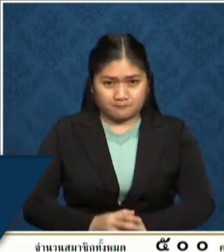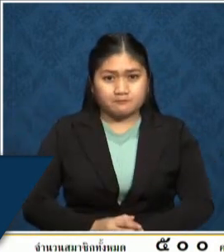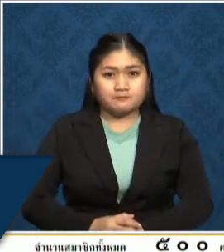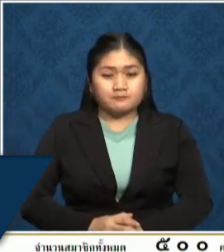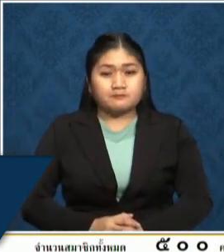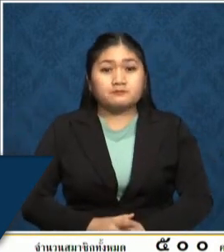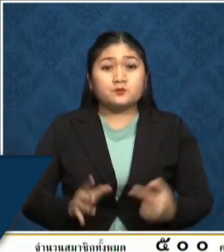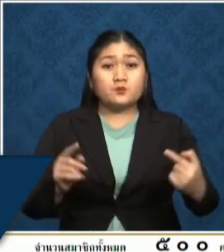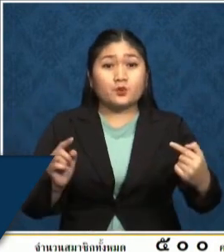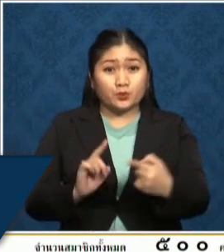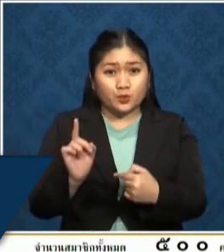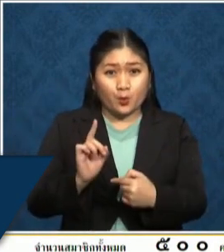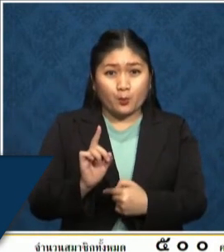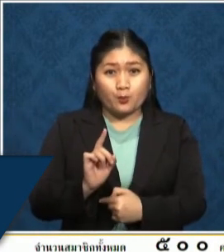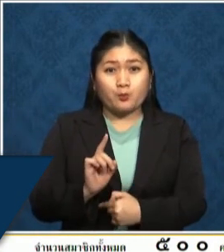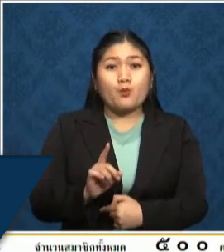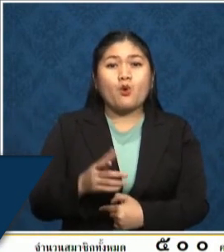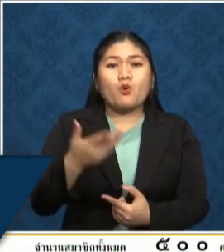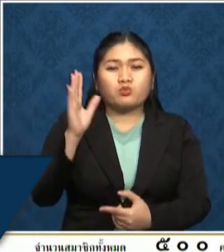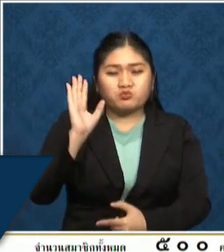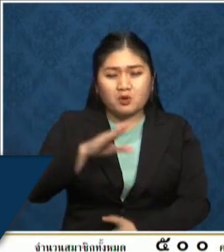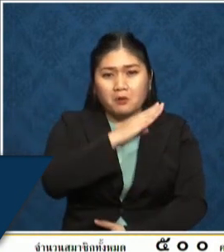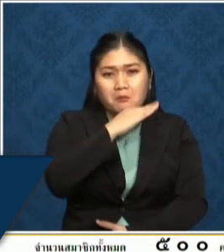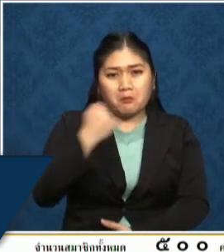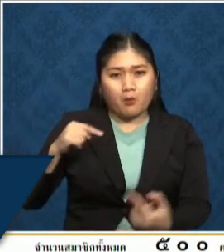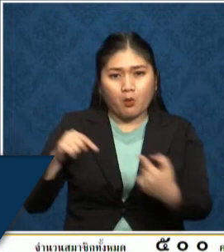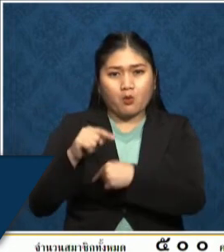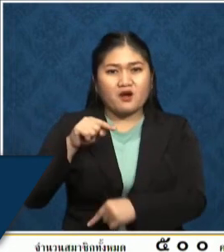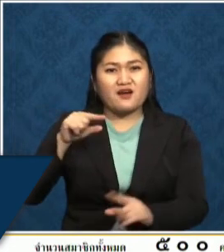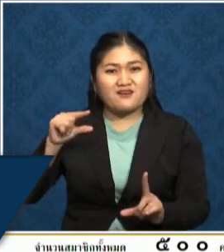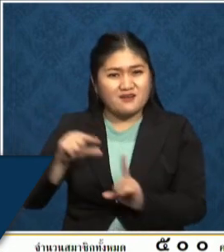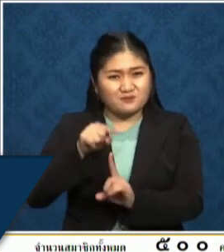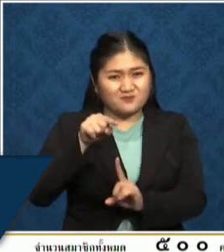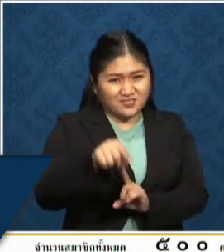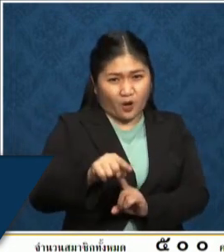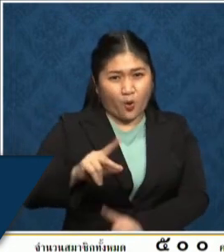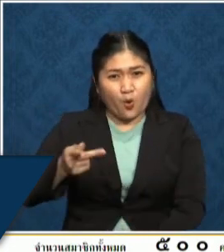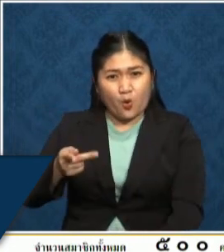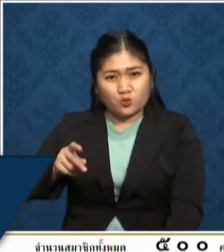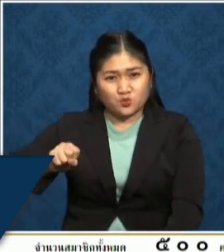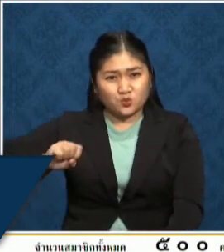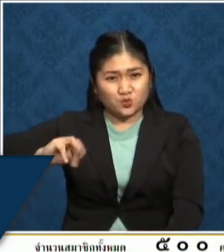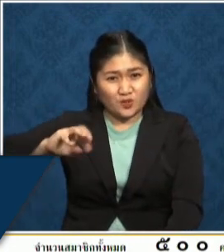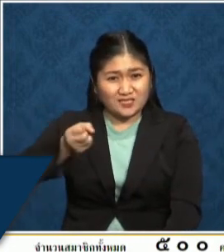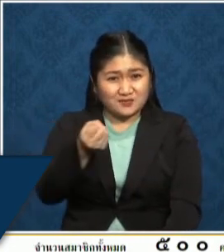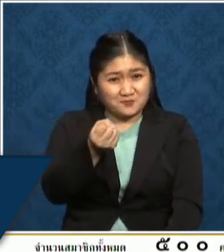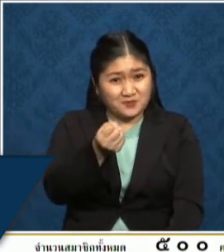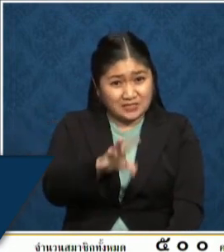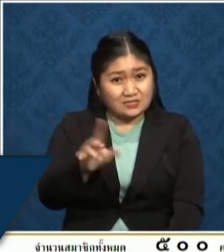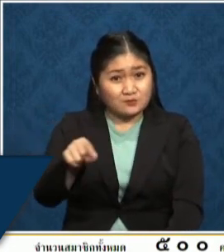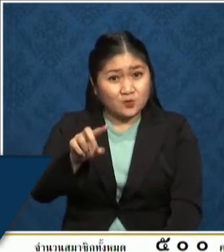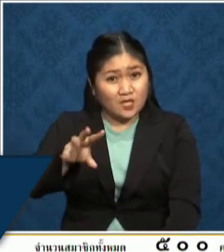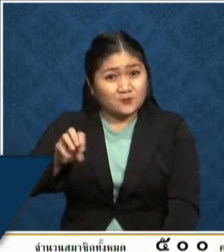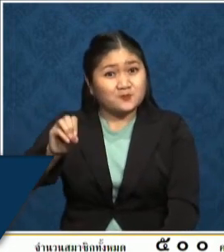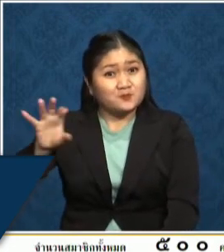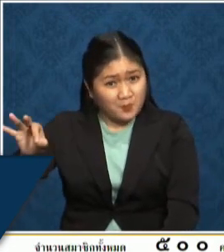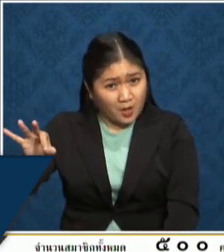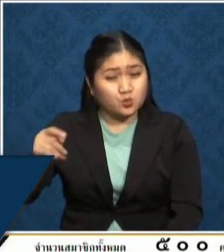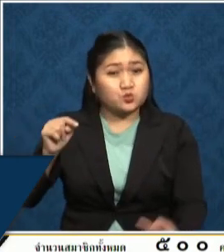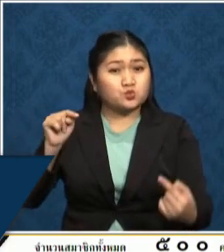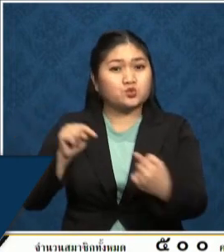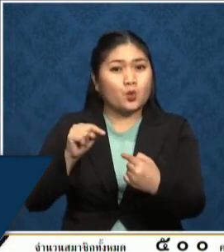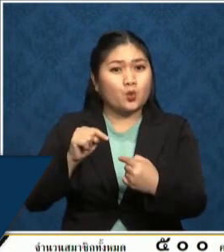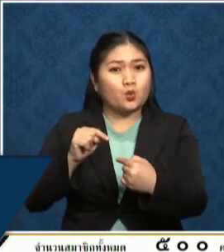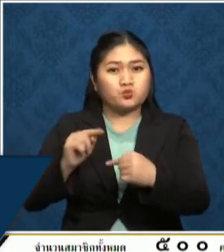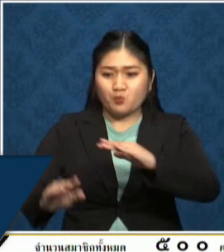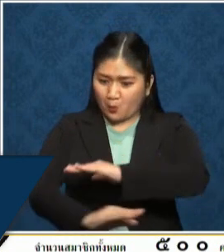คือว่าโตโดกบาบของคําสั่งคอท Mormonี่ 14 ทรั 259ก็คือการไป